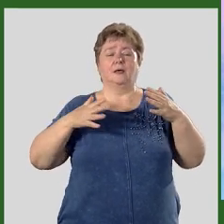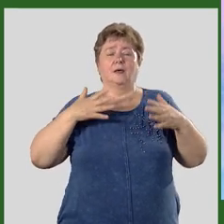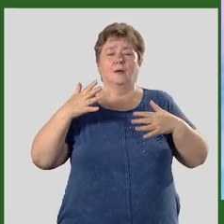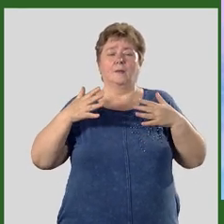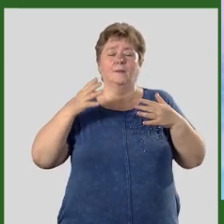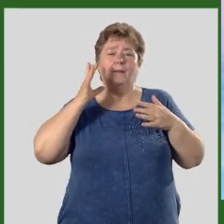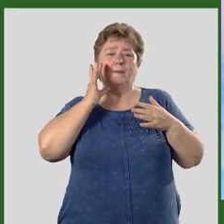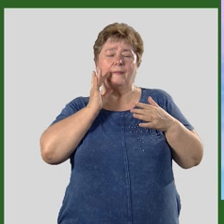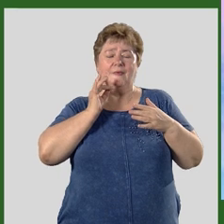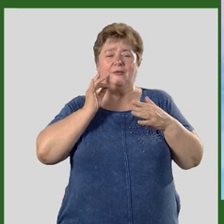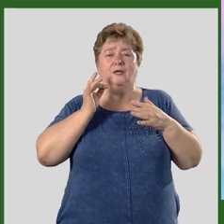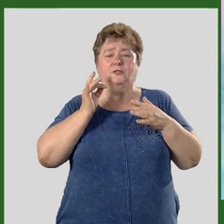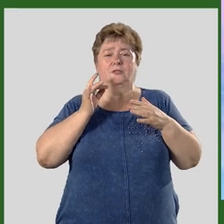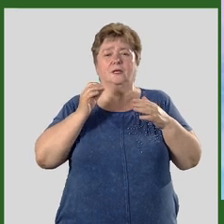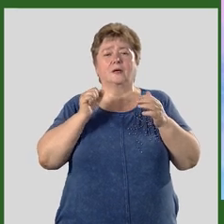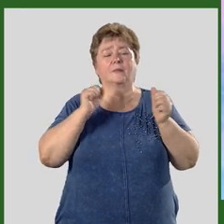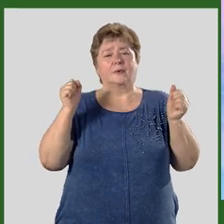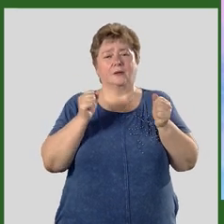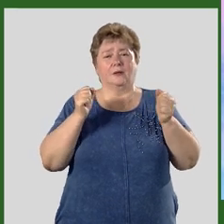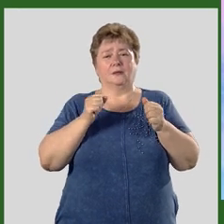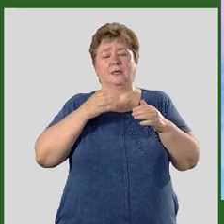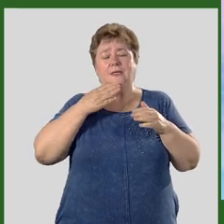прохладная, более влажная зима.